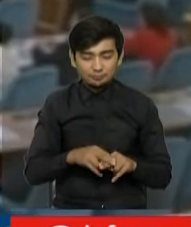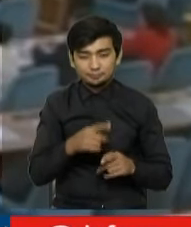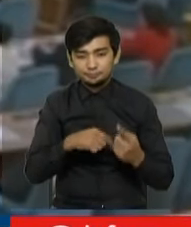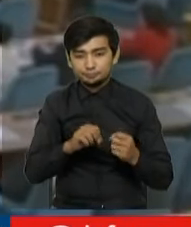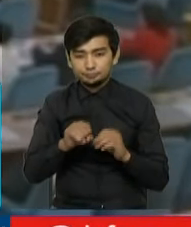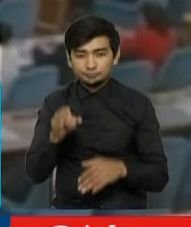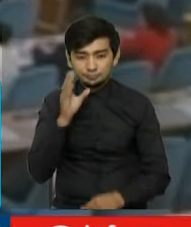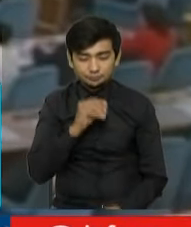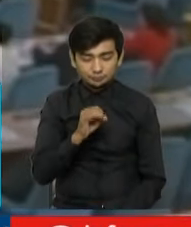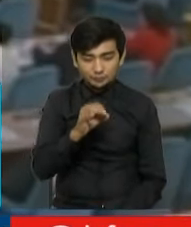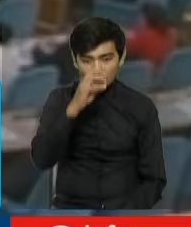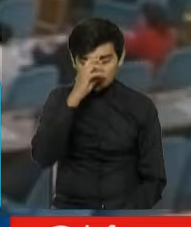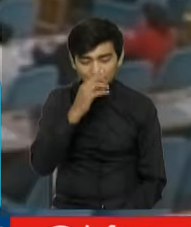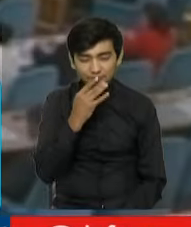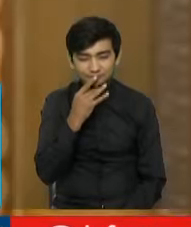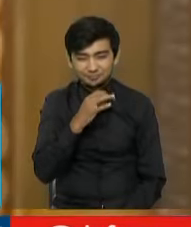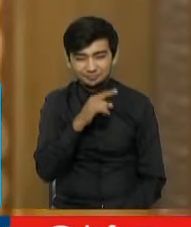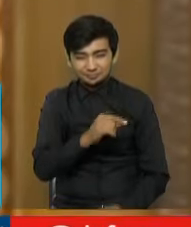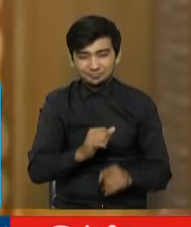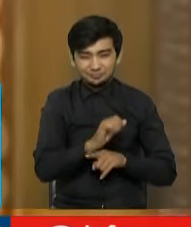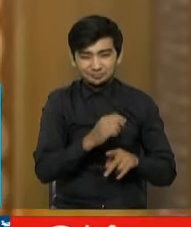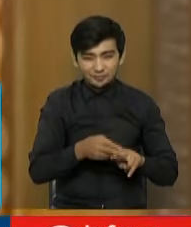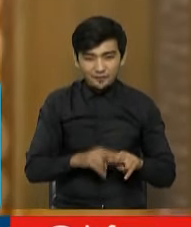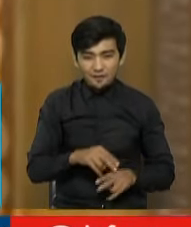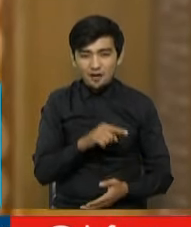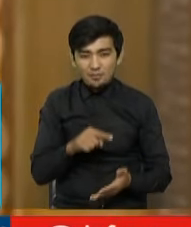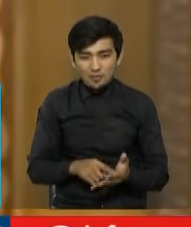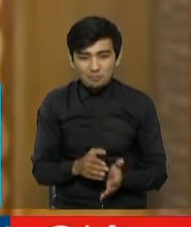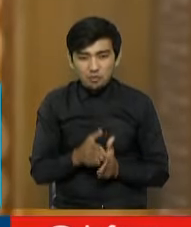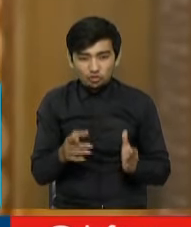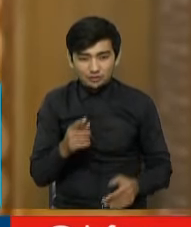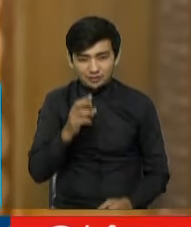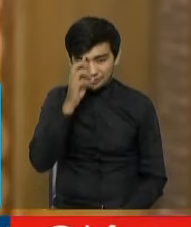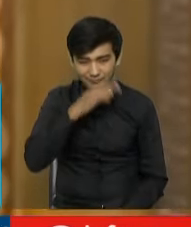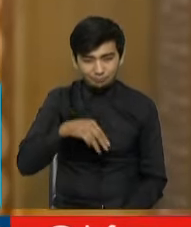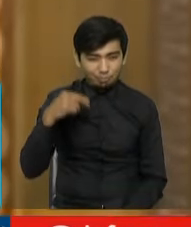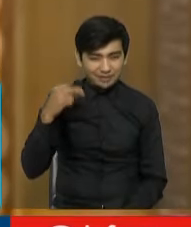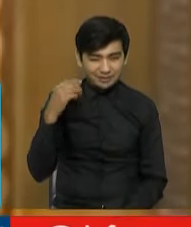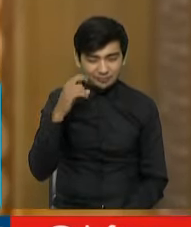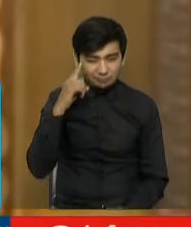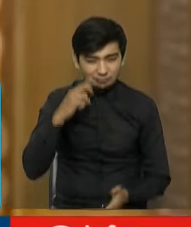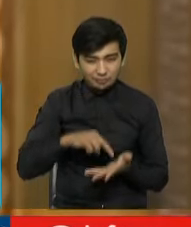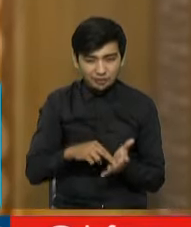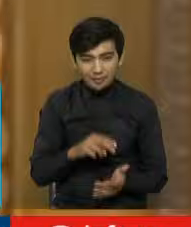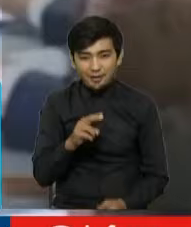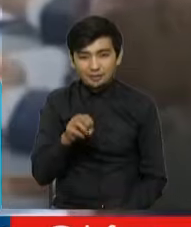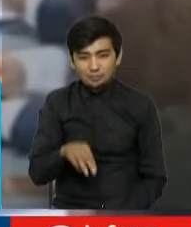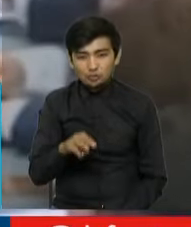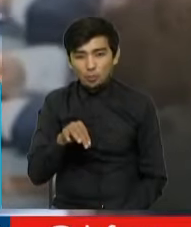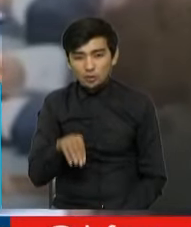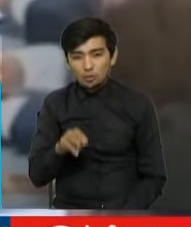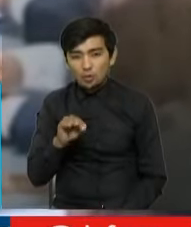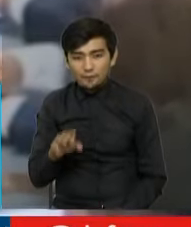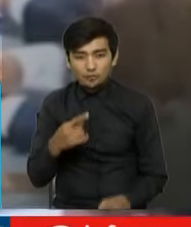Возвращение активов государства из-за рубежа – самый актуальный вопрос, который поднял президент страны, считают политологи. Касым-Жомарт Токаев пообещал